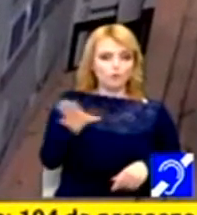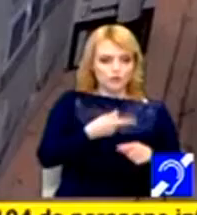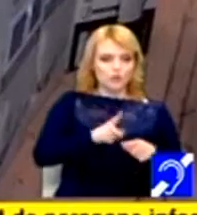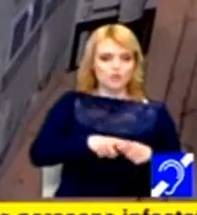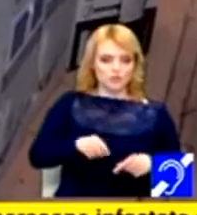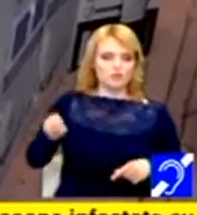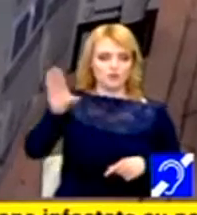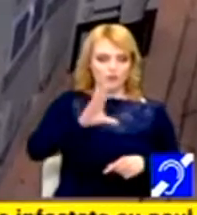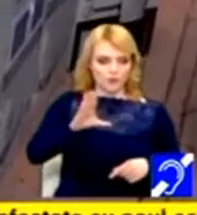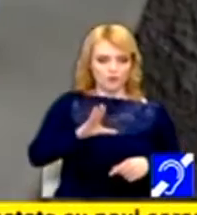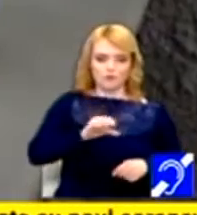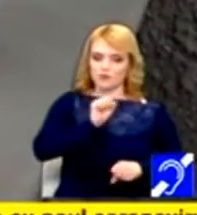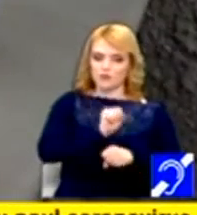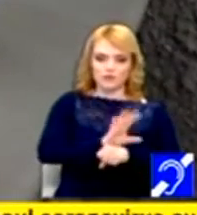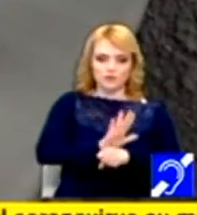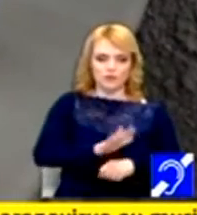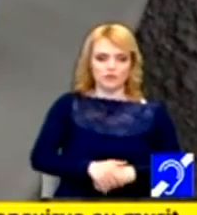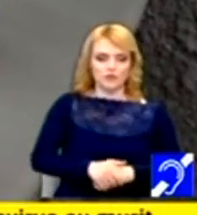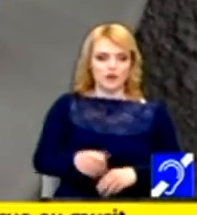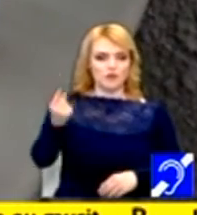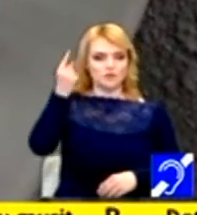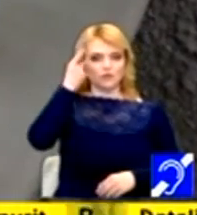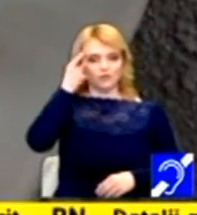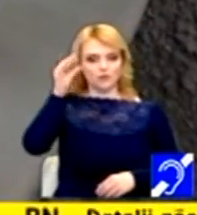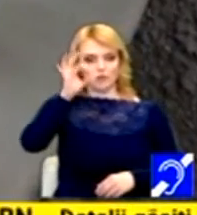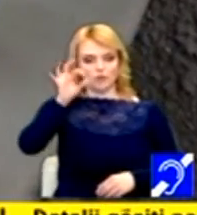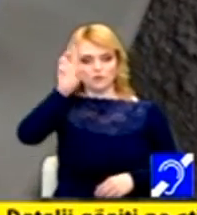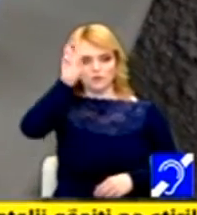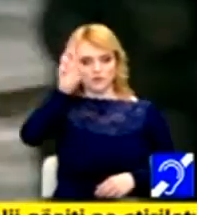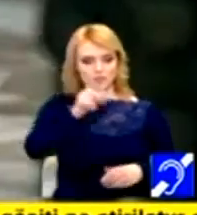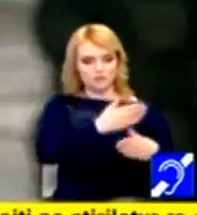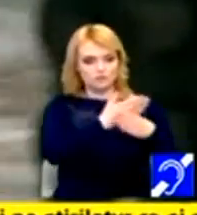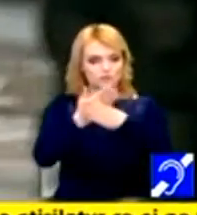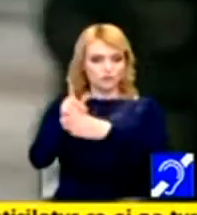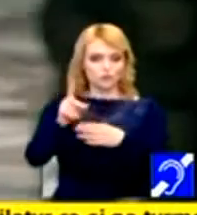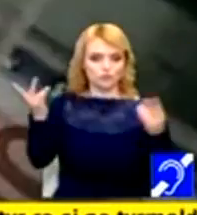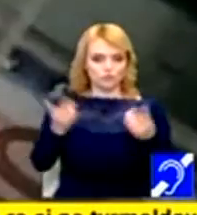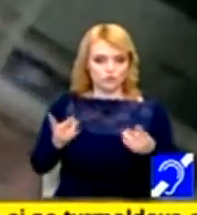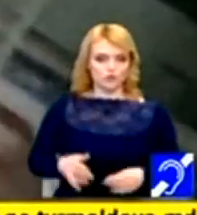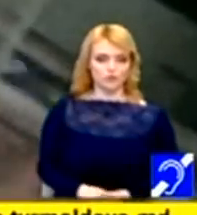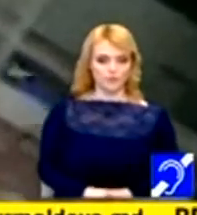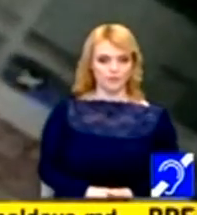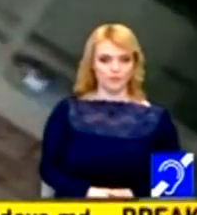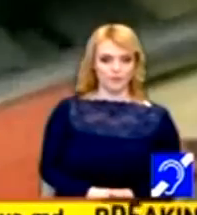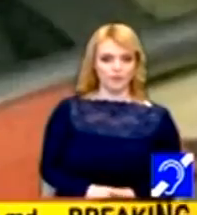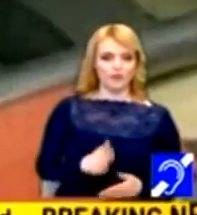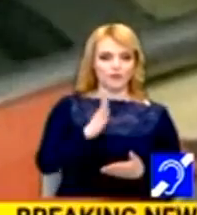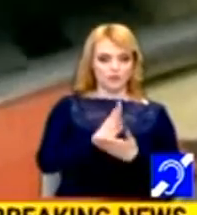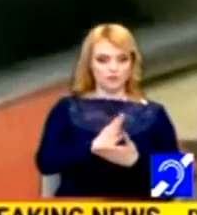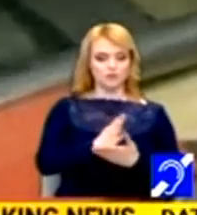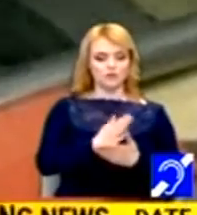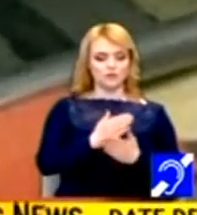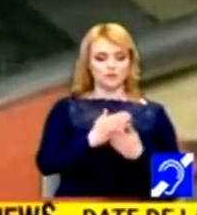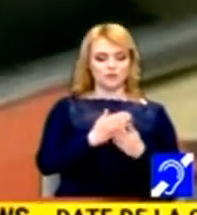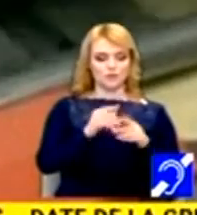comunitatea europeană nu a încetat să se gândească la partenerii săi și să le ofere asistența necesară. Este pachet de 87 de